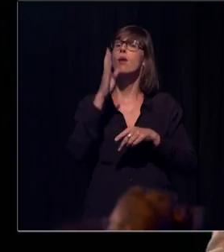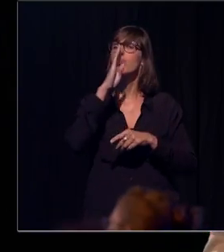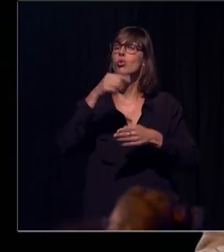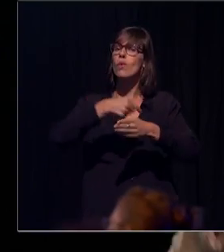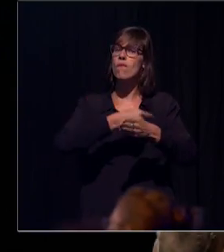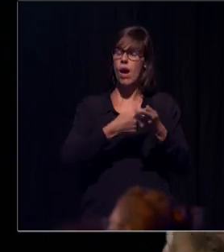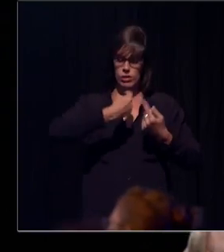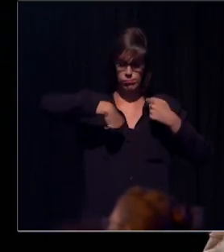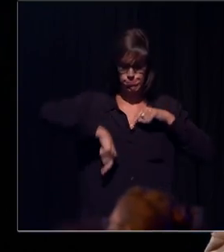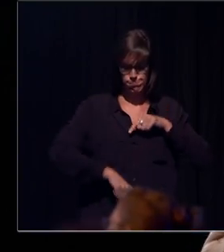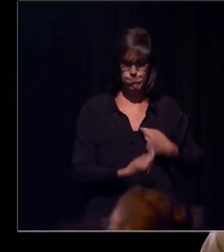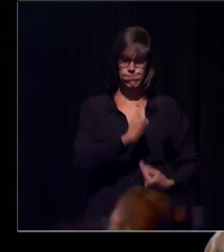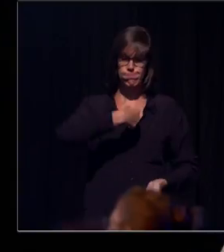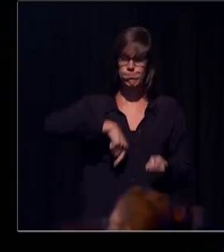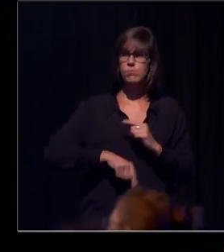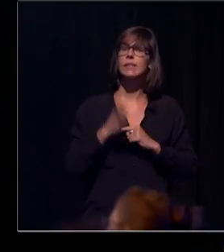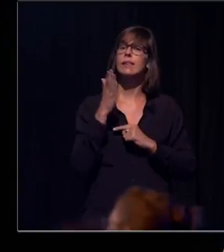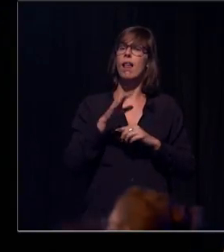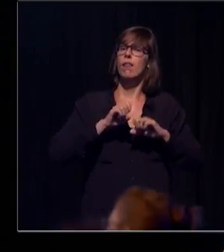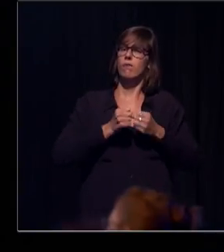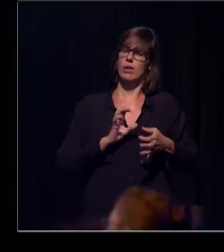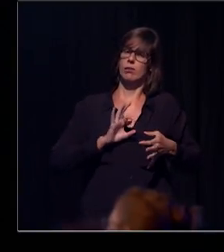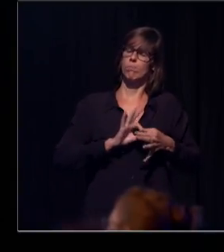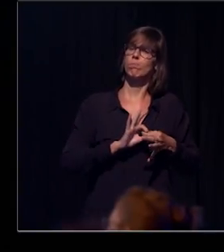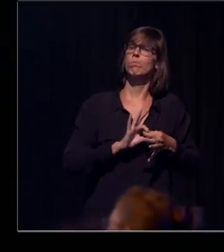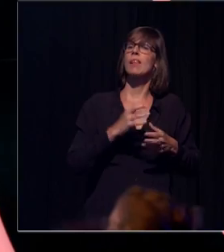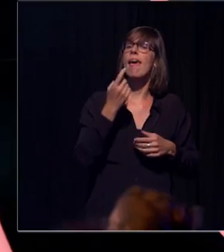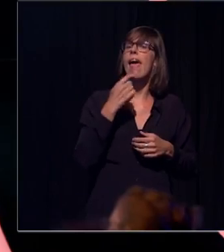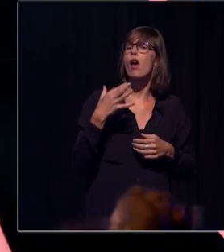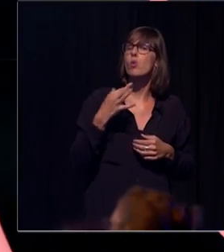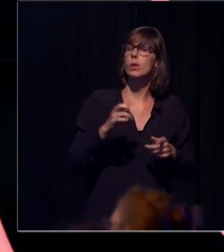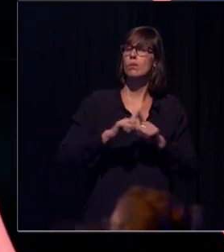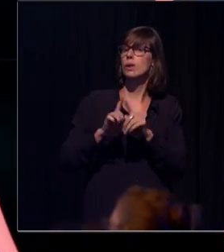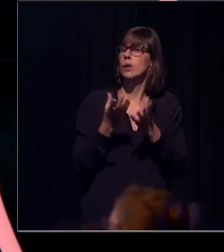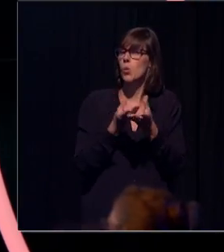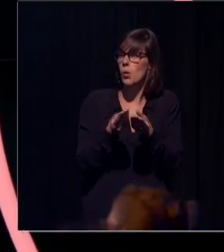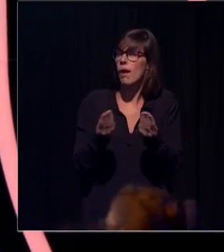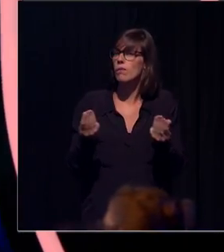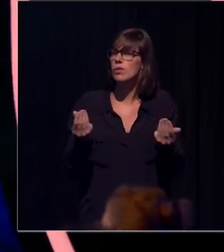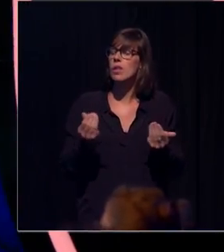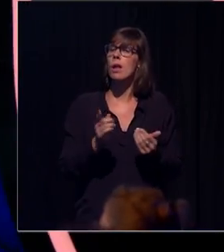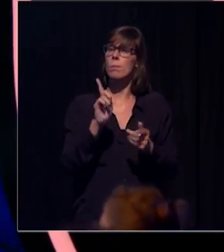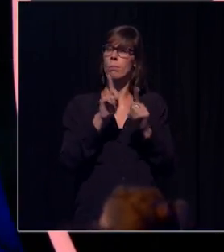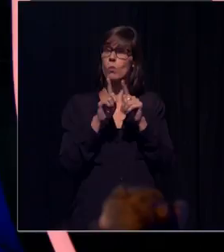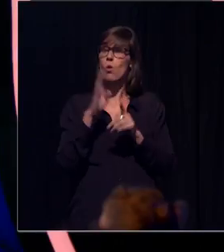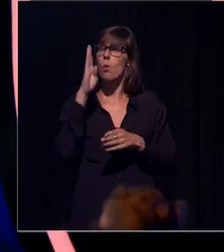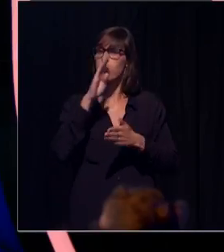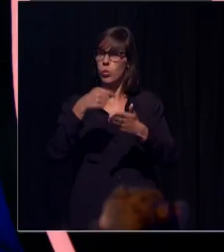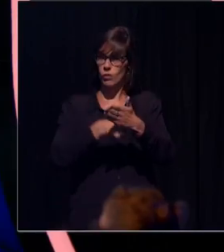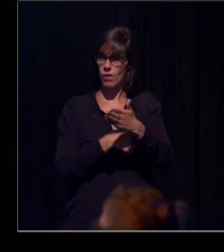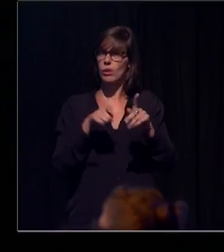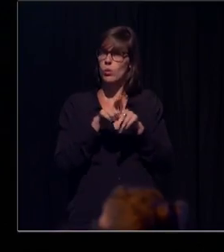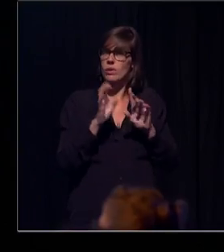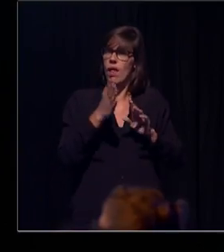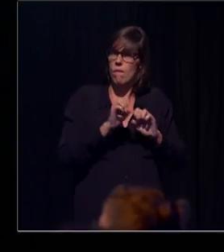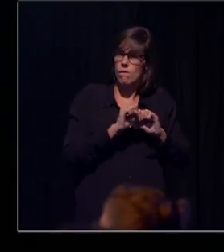die suikermoleculen zich vastzetten op eiwitten. Eiwitten van allerlei weefsels, maar typisch ook eiwitten van de bloedvaten. De